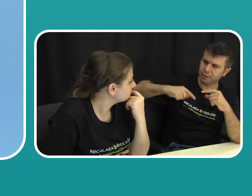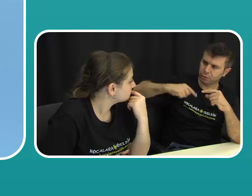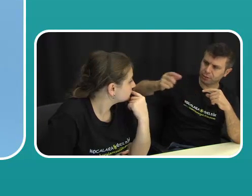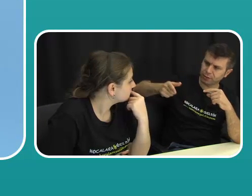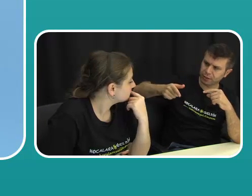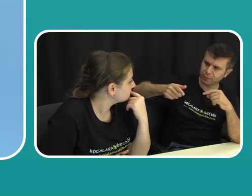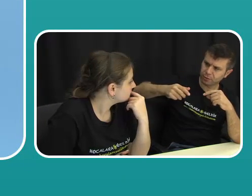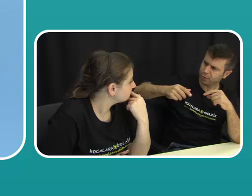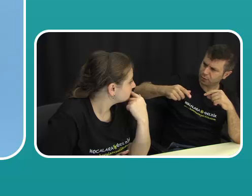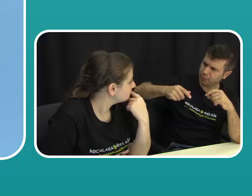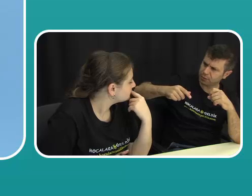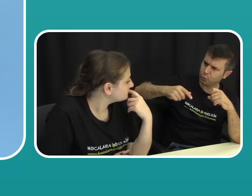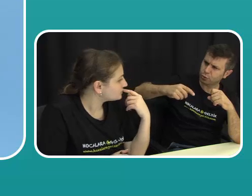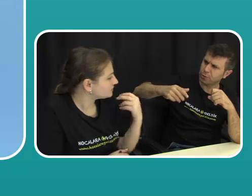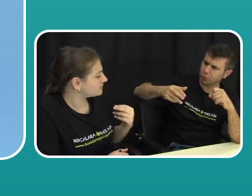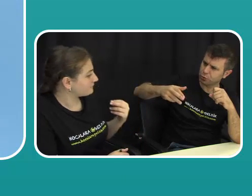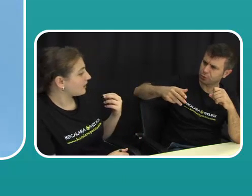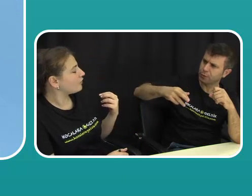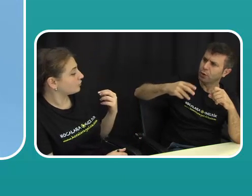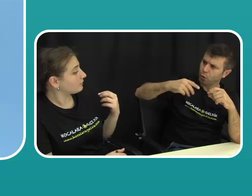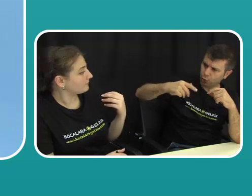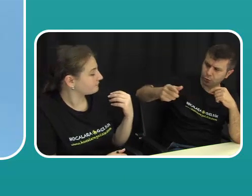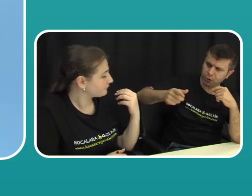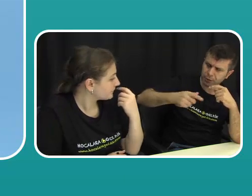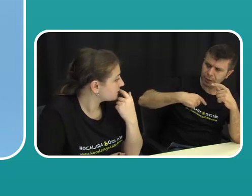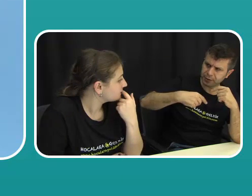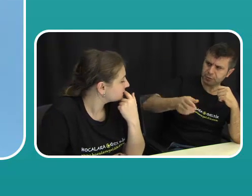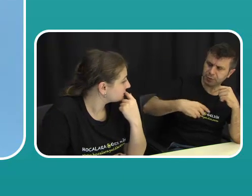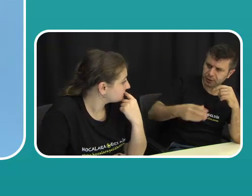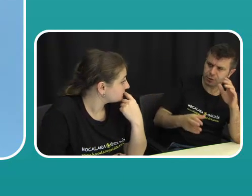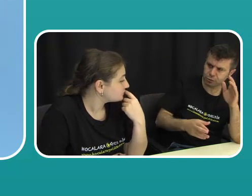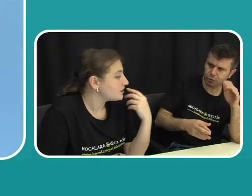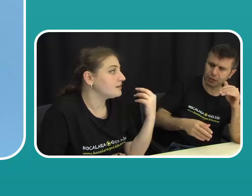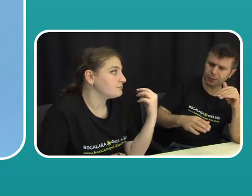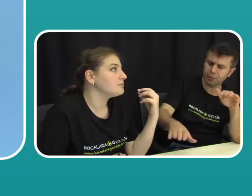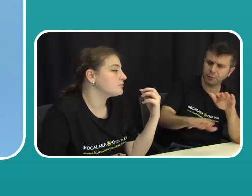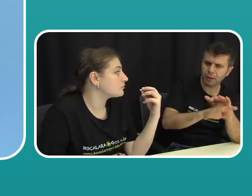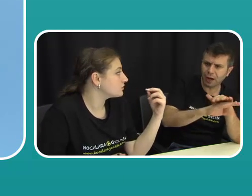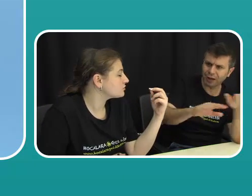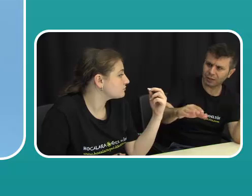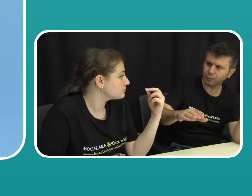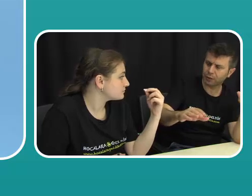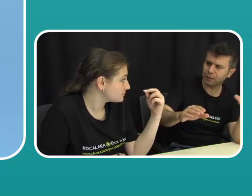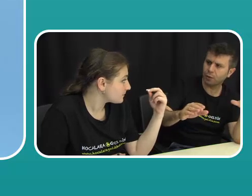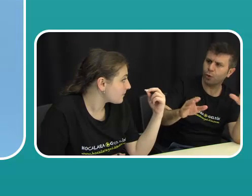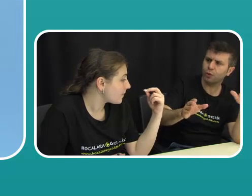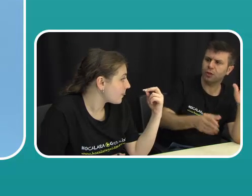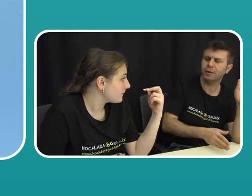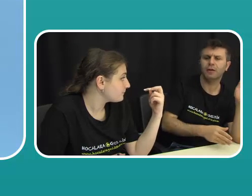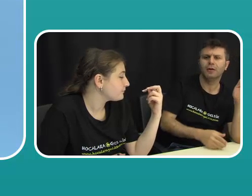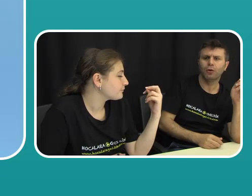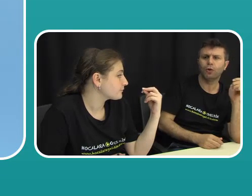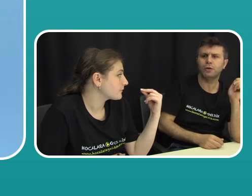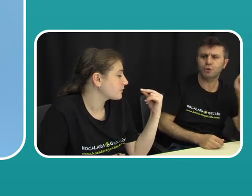örnekleme le örnek vermeyle örnekleme miydi Öyküleme özür diliyorum Öyküleme ile betimlemeyi karıştırıyorlar betimleme anlık bir olaydır ama